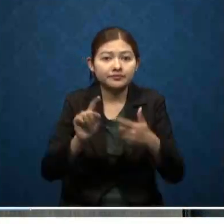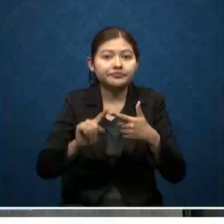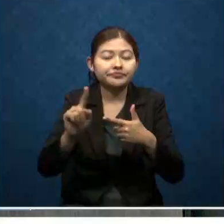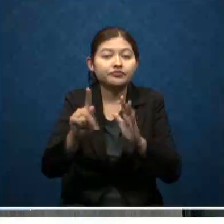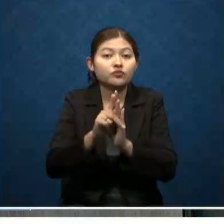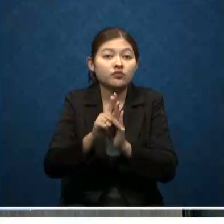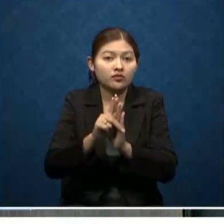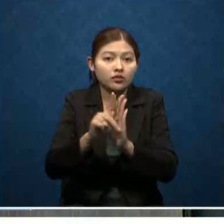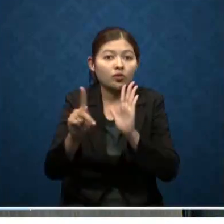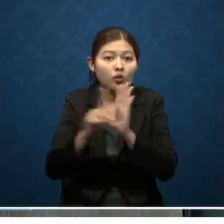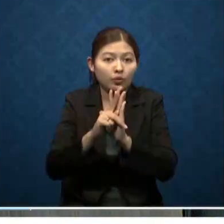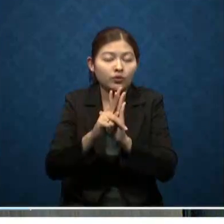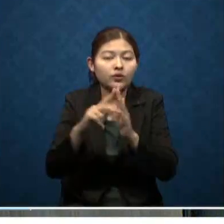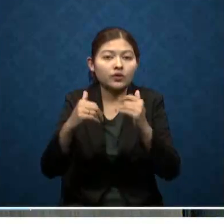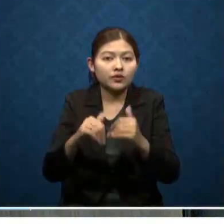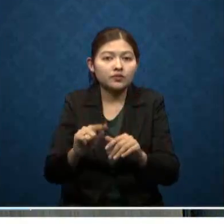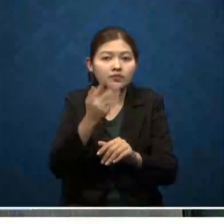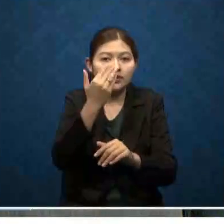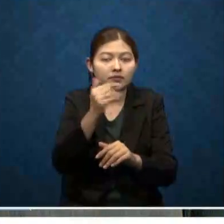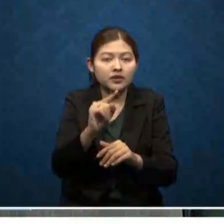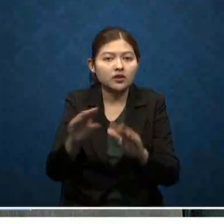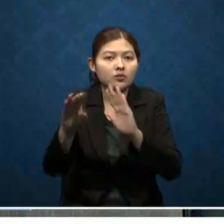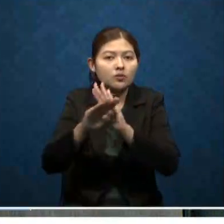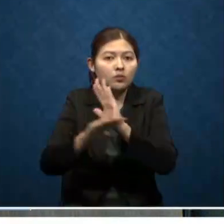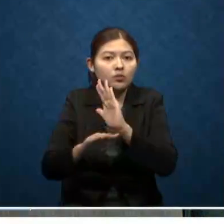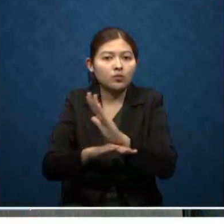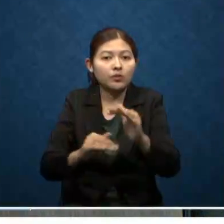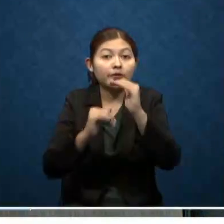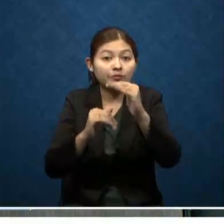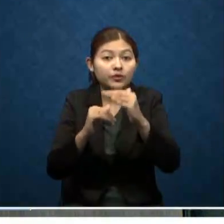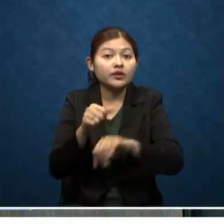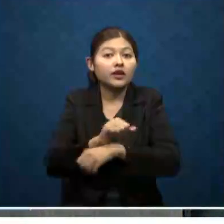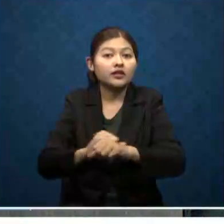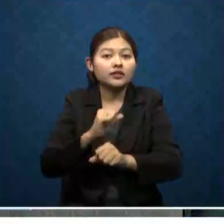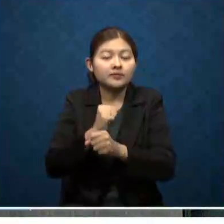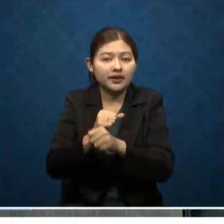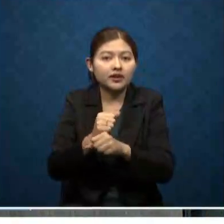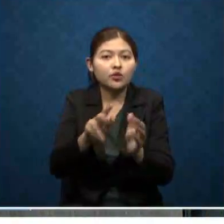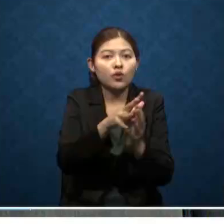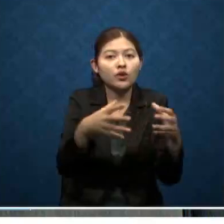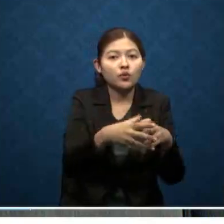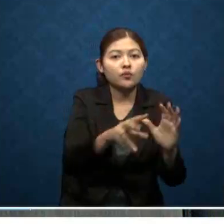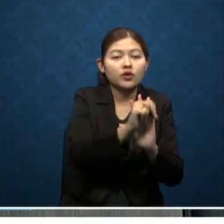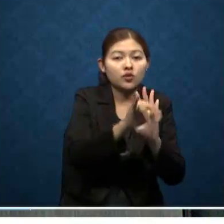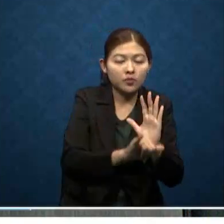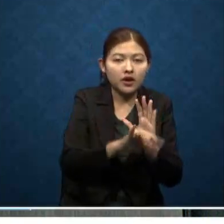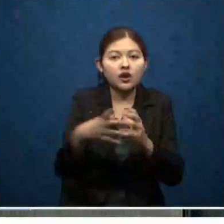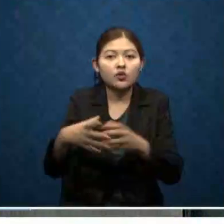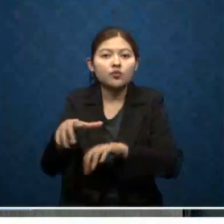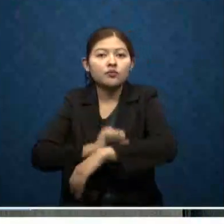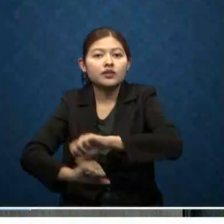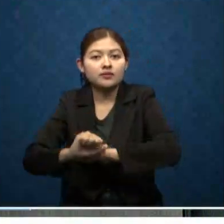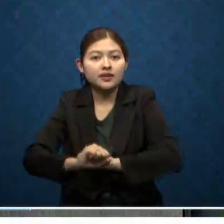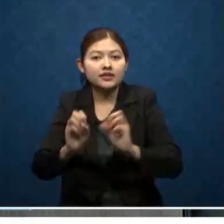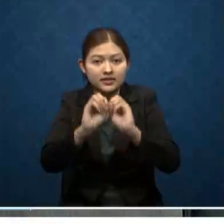ค of conductเพื่อที่จะกำหนดขอบเขตการปฏิบัติงานระหว่างหน่วยนโยบายหน่วยกำกับหน่วยปฏิบัติให้